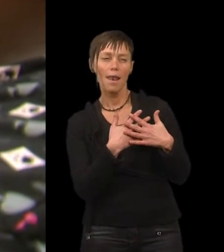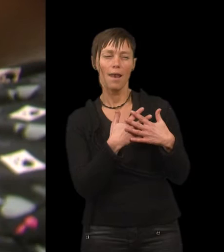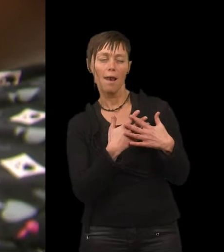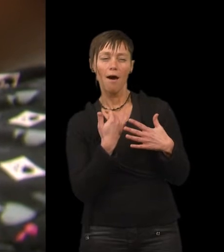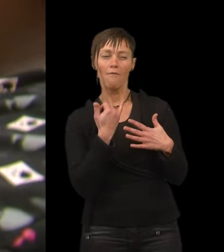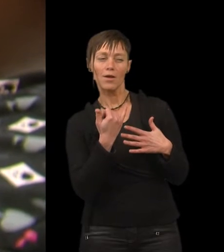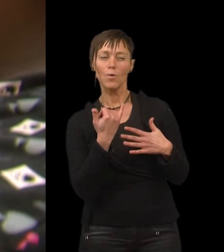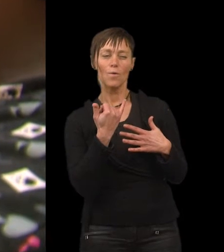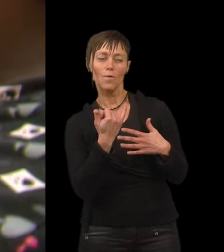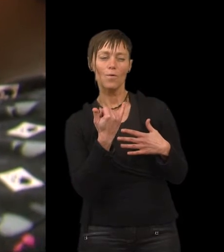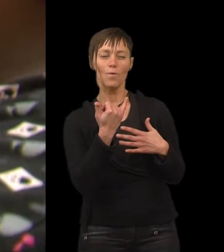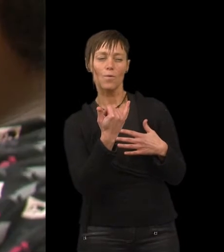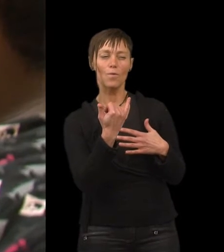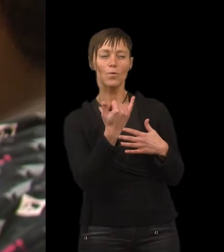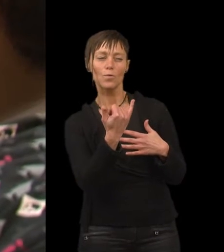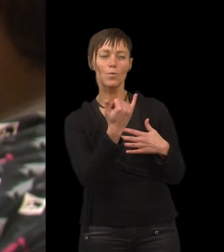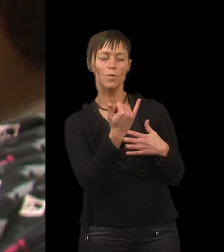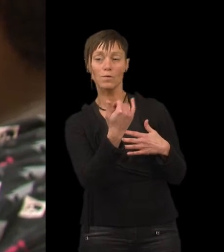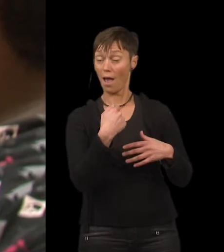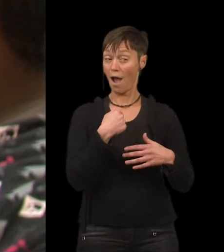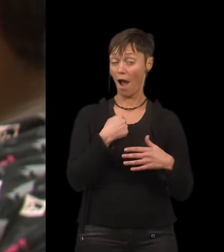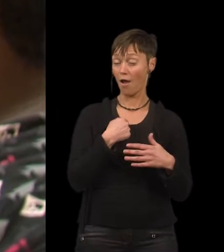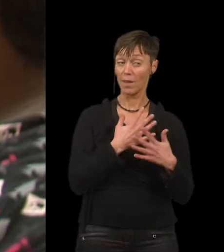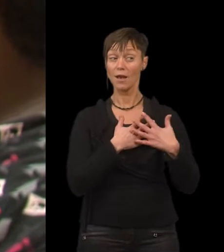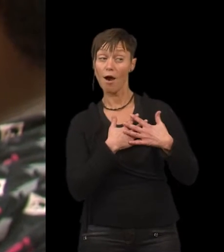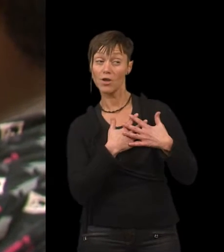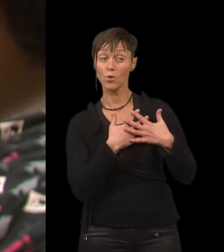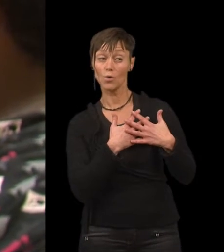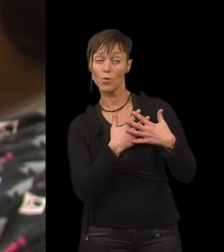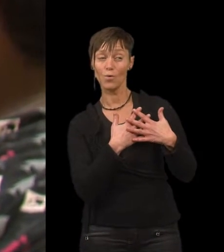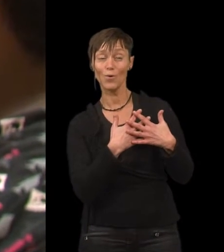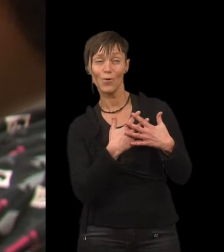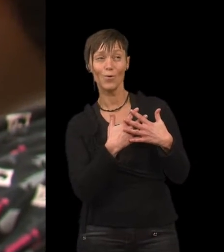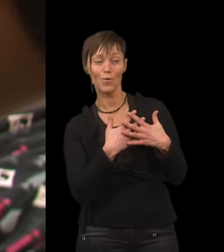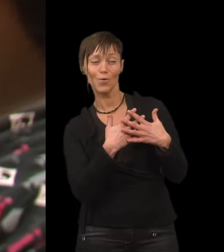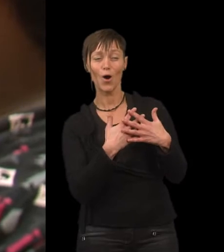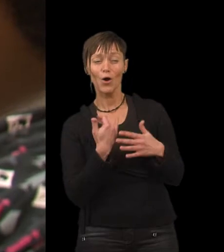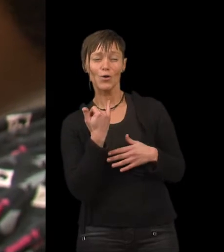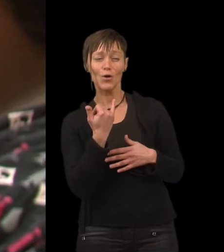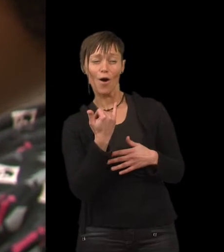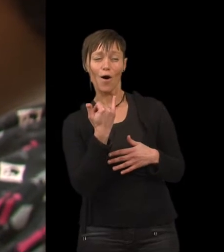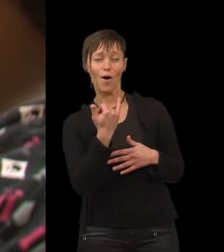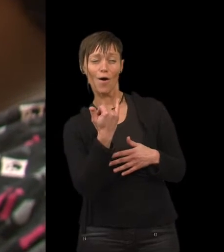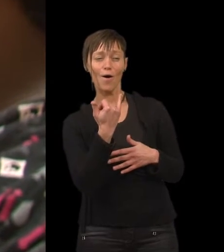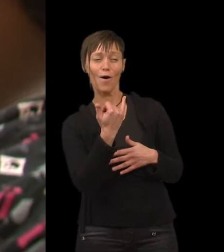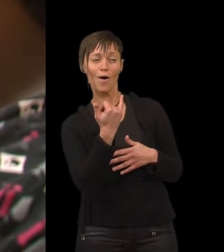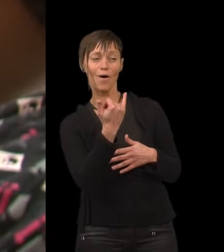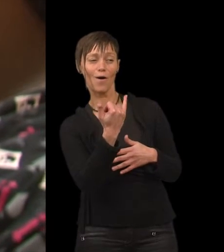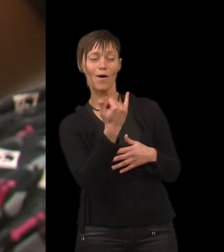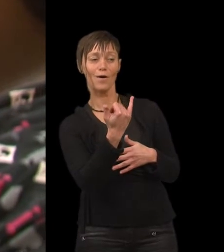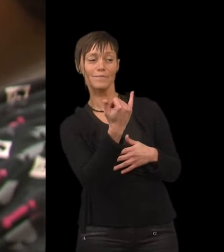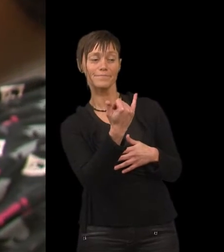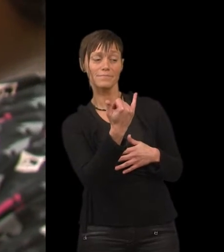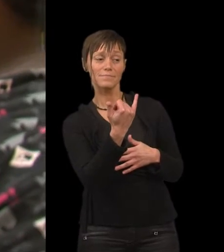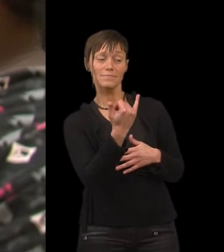Too long. I've been loving you. Too long